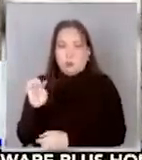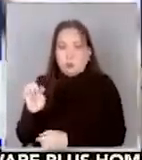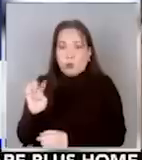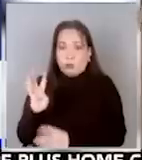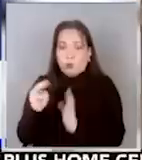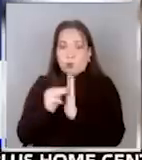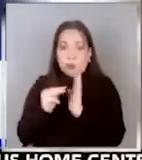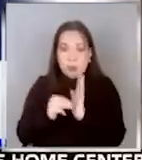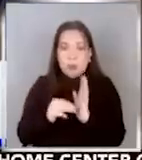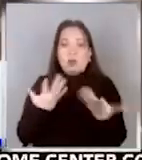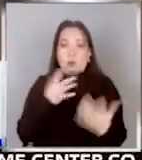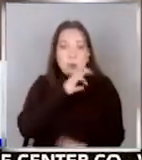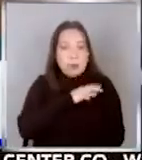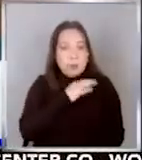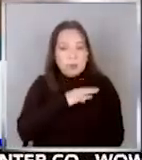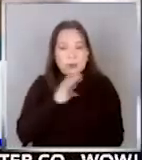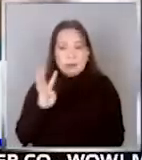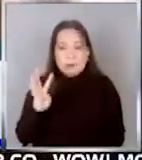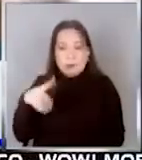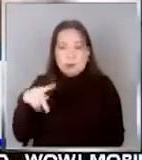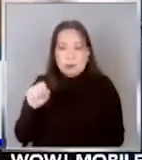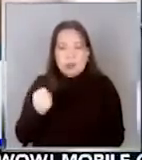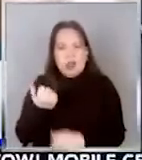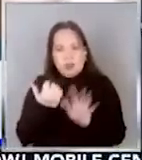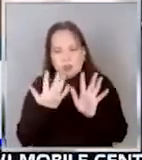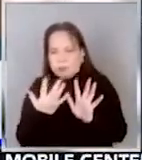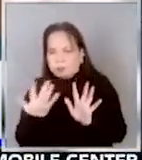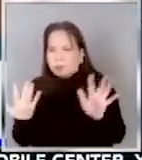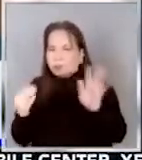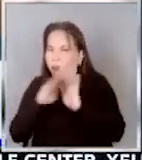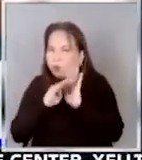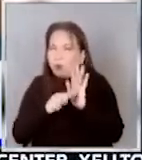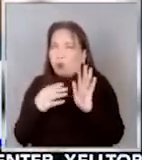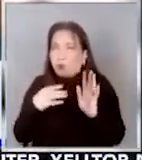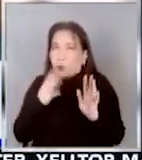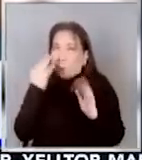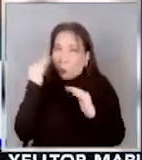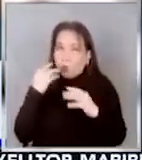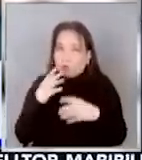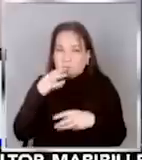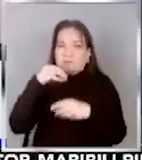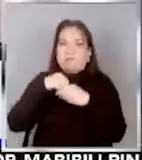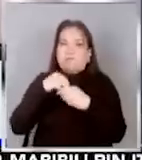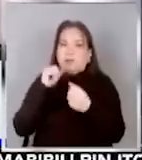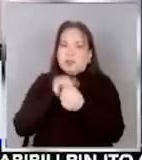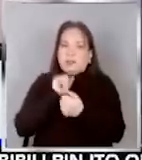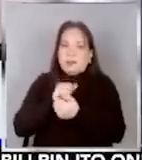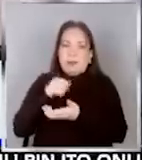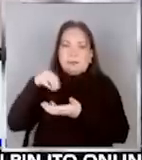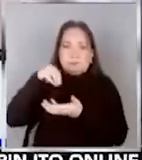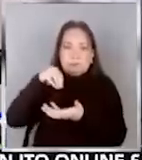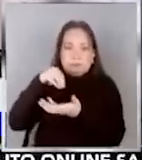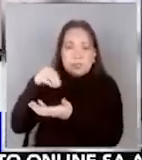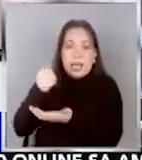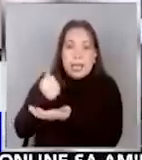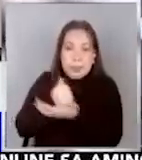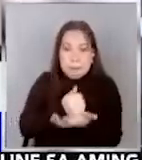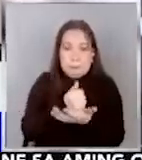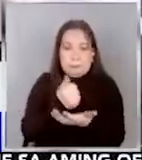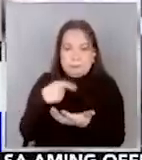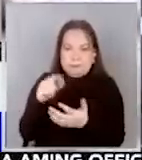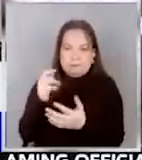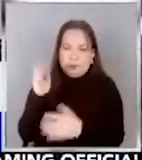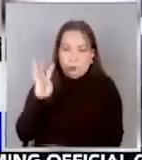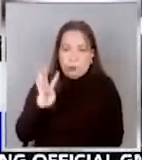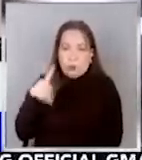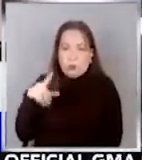pero marami rin na naghihintay na mapasama na sila sa makakatanggap ng ayuda. And all in all, this year, we're expecting na